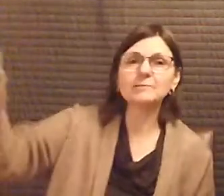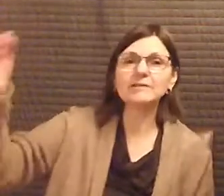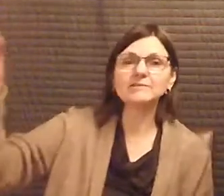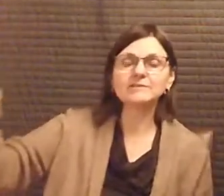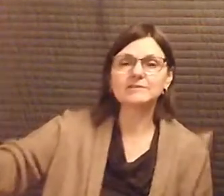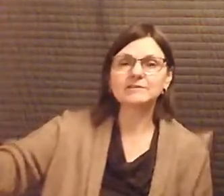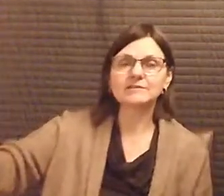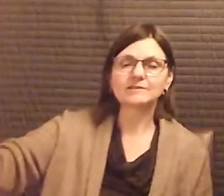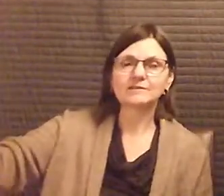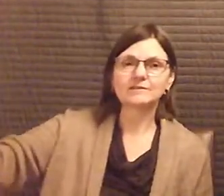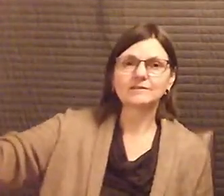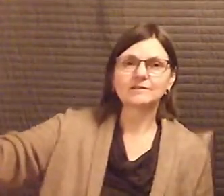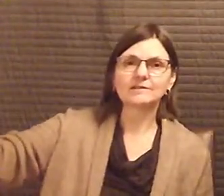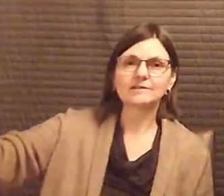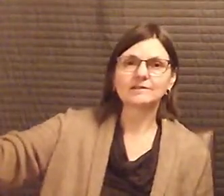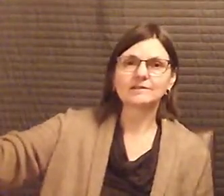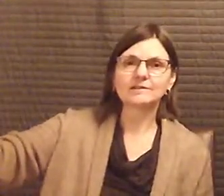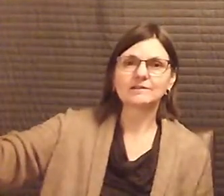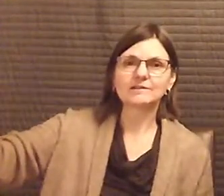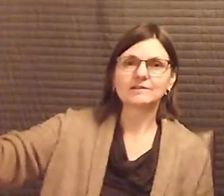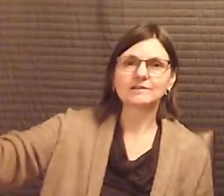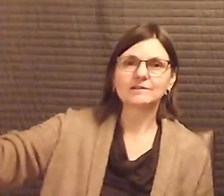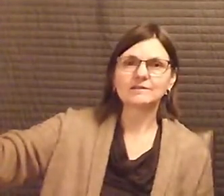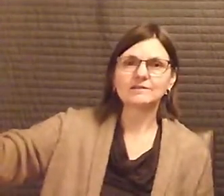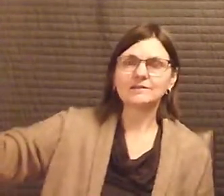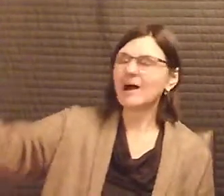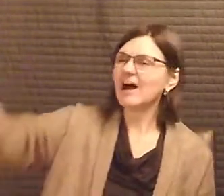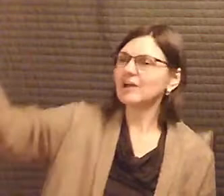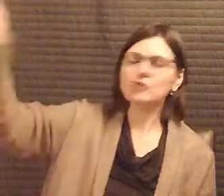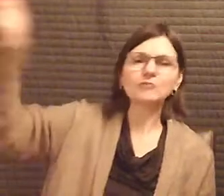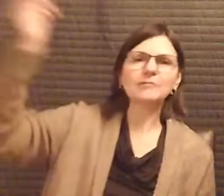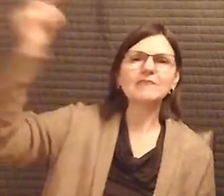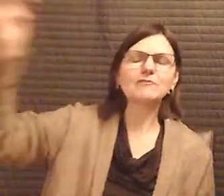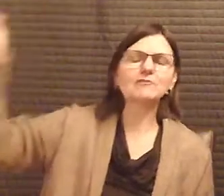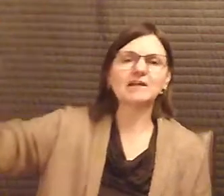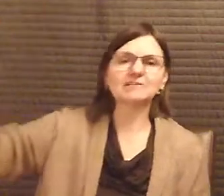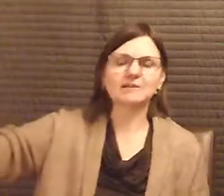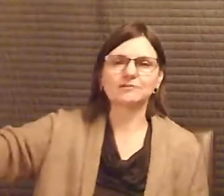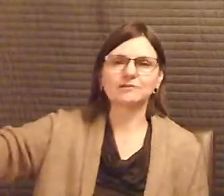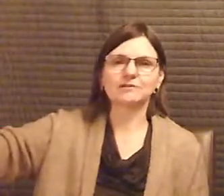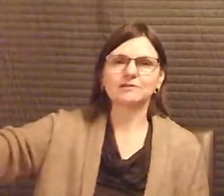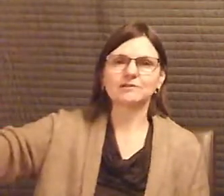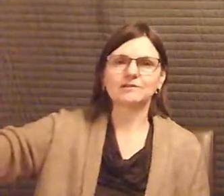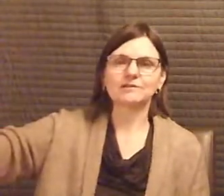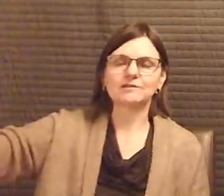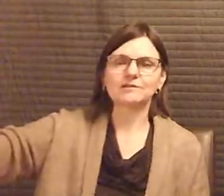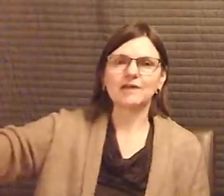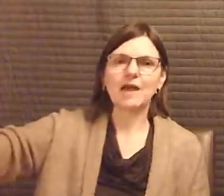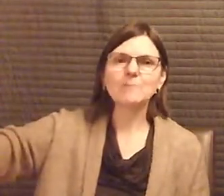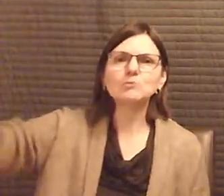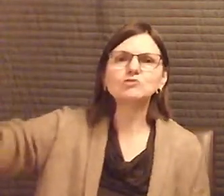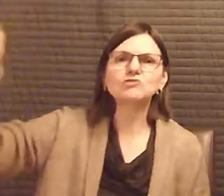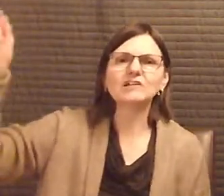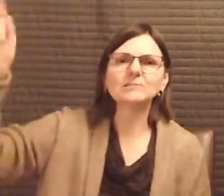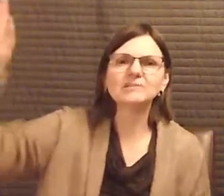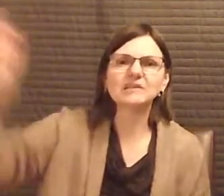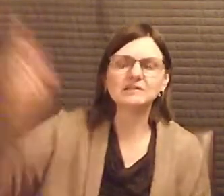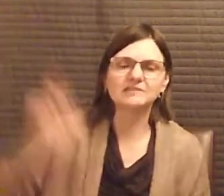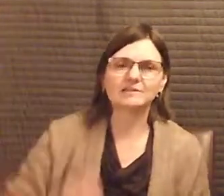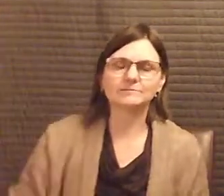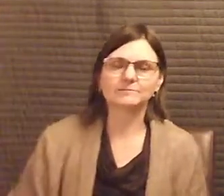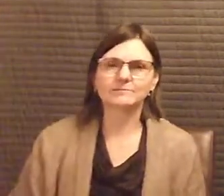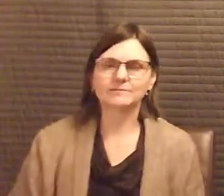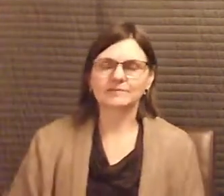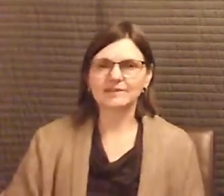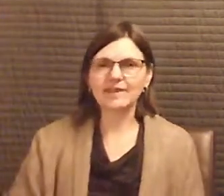zie je dan ctrl mee holding zat mijn manier alles over mijn leven gedaan flink must be de massa en moet dat de messias